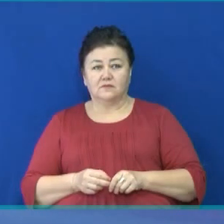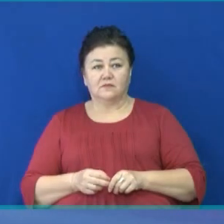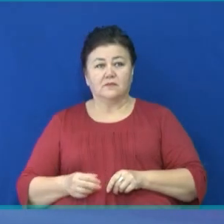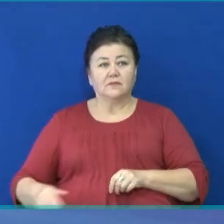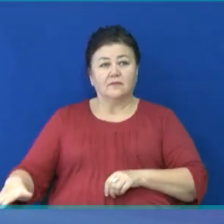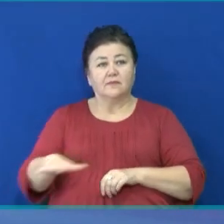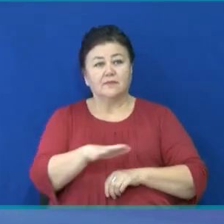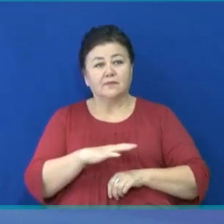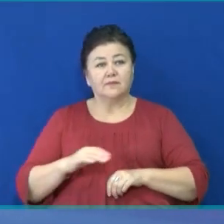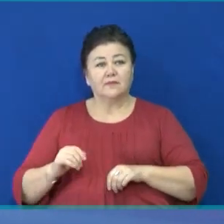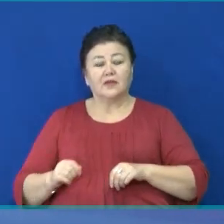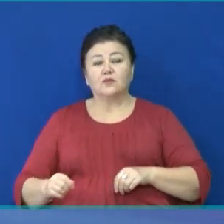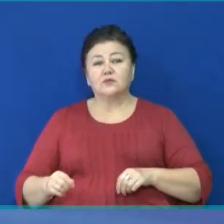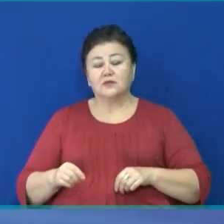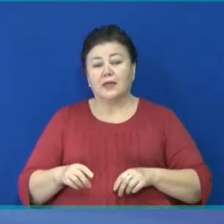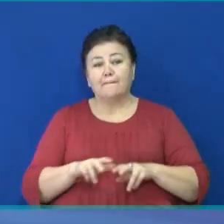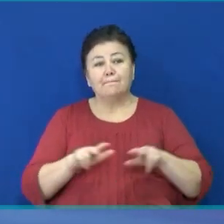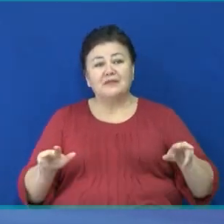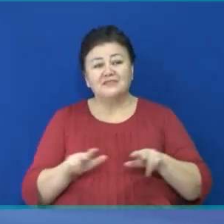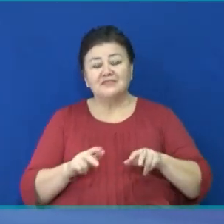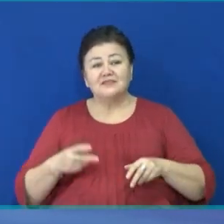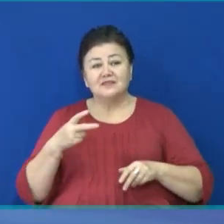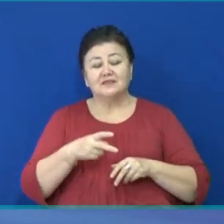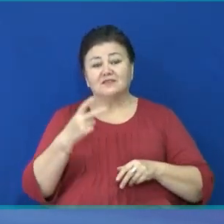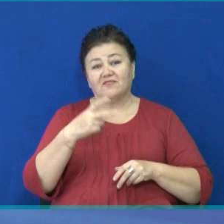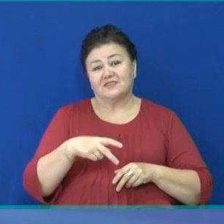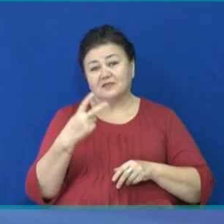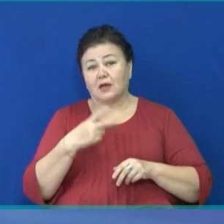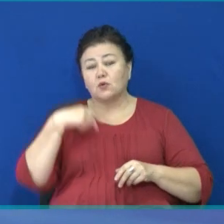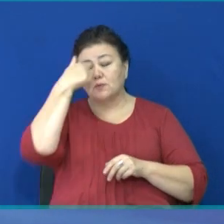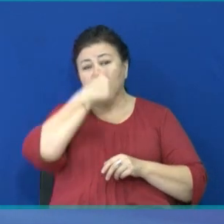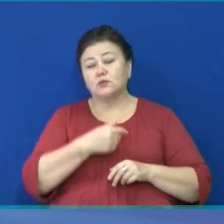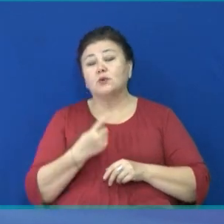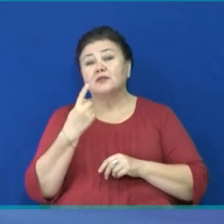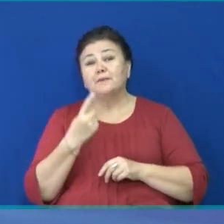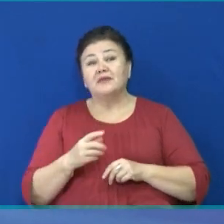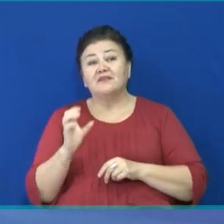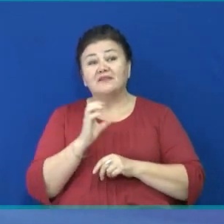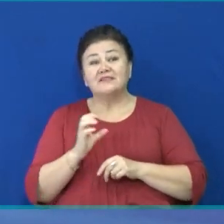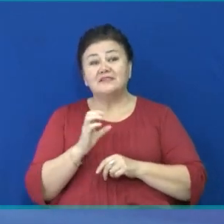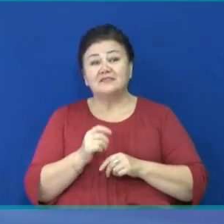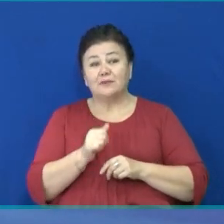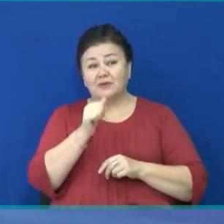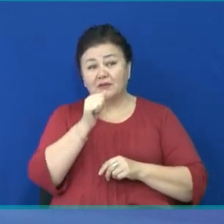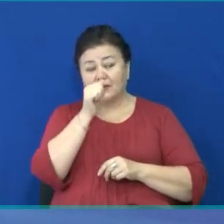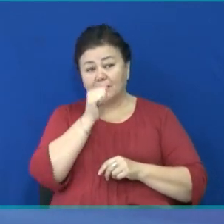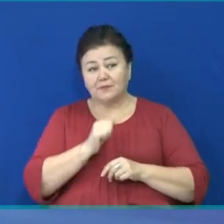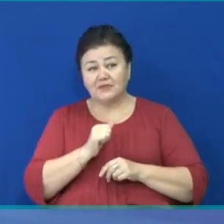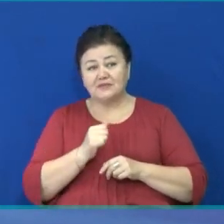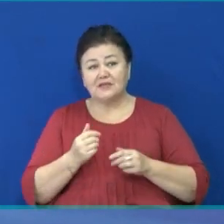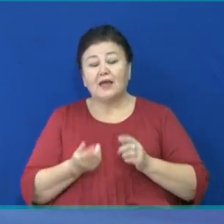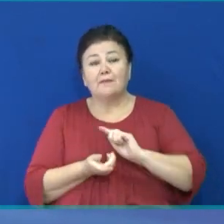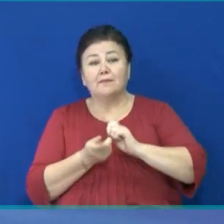Ел президенті Қасым Жомарт Тоқаев 2022 жылға 1 қыркүйектегі Қазақстан халқына жолдауында тарифті инвестицияға